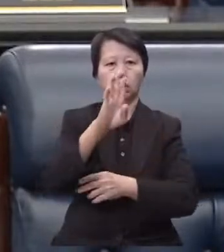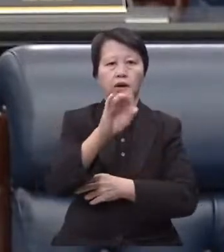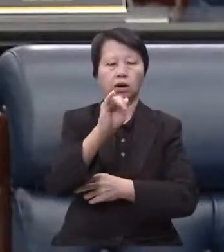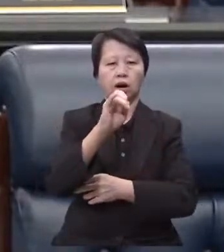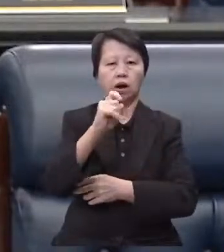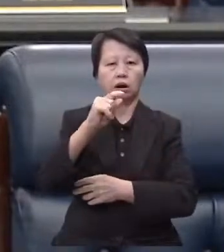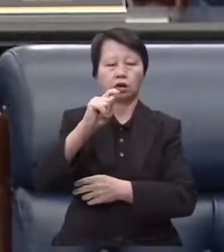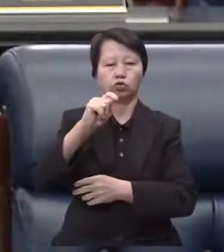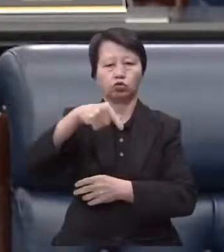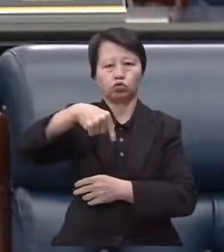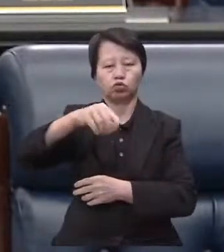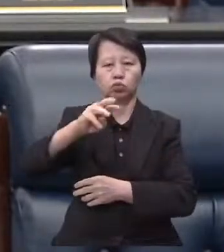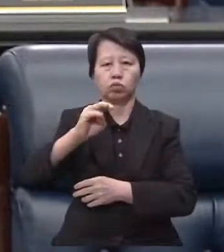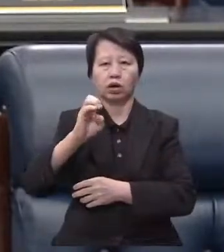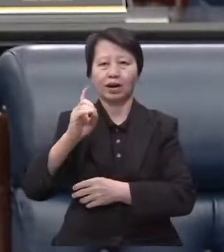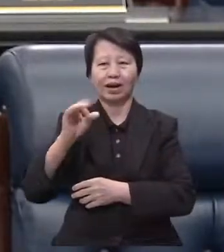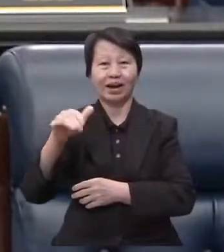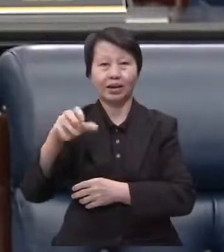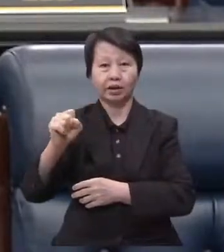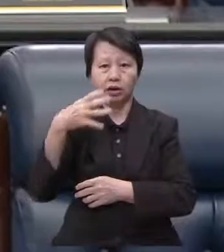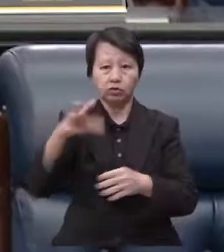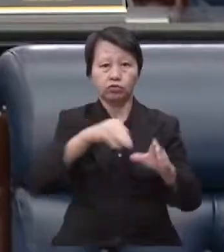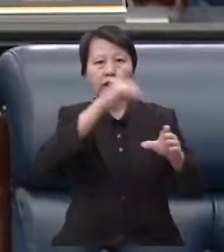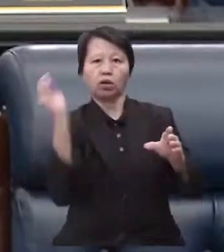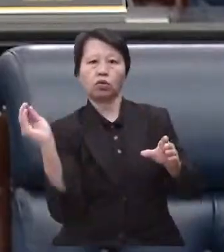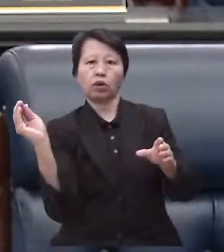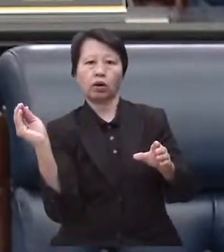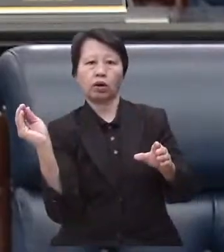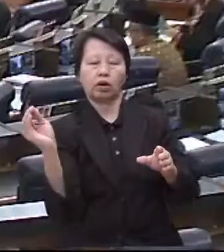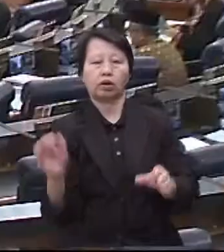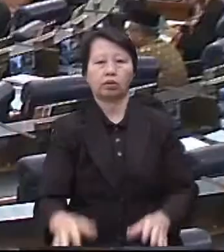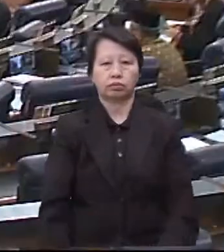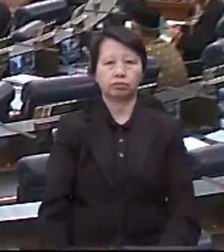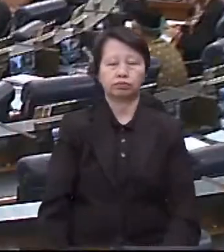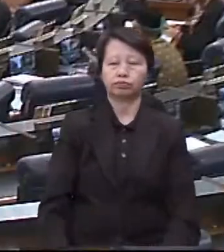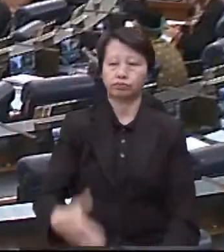telah pun dikeluarkan. Terima kasih. Silakan Yang Berhormat Kangah